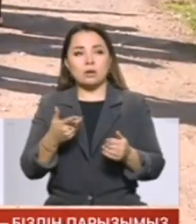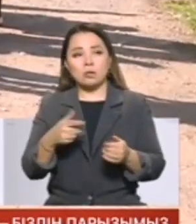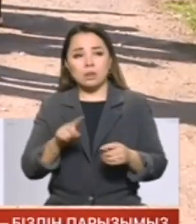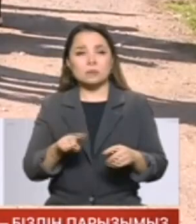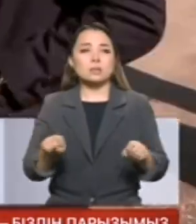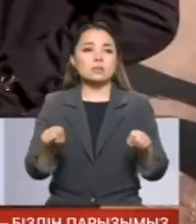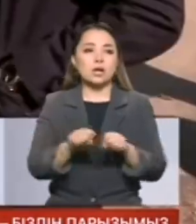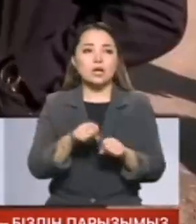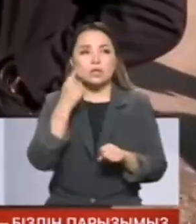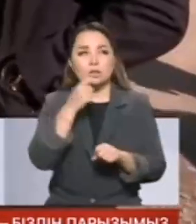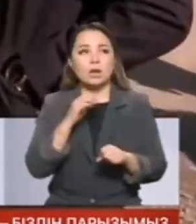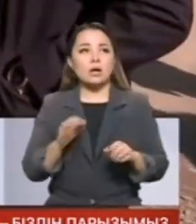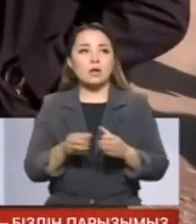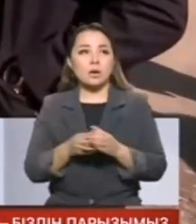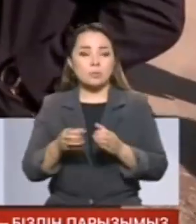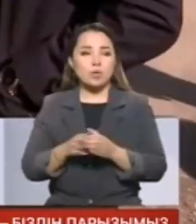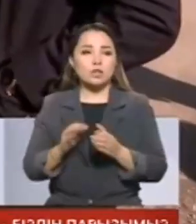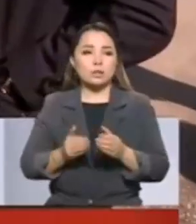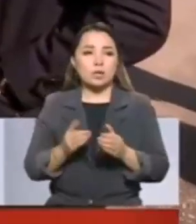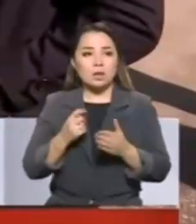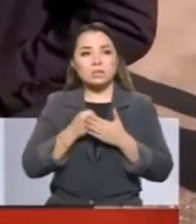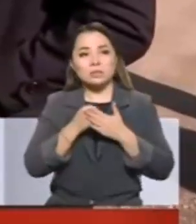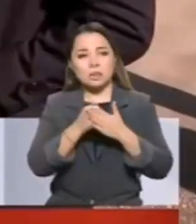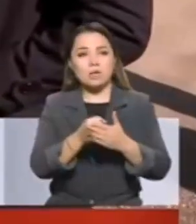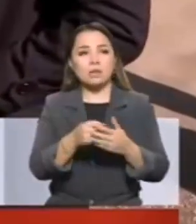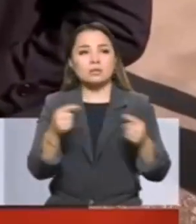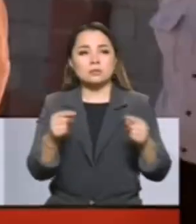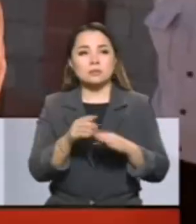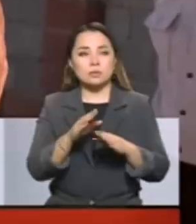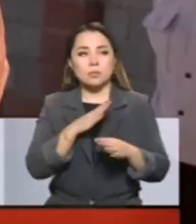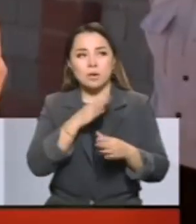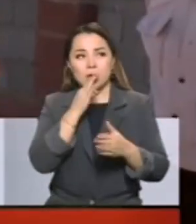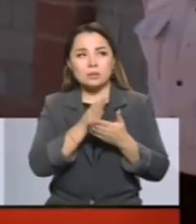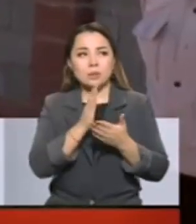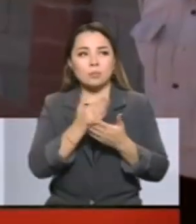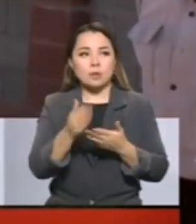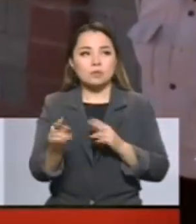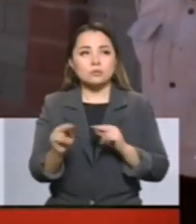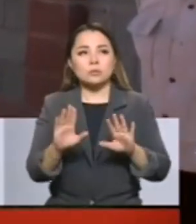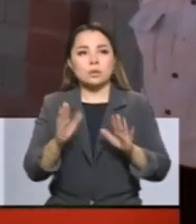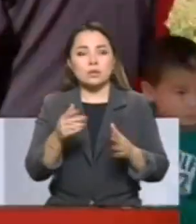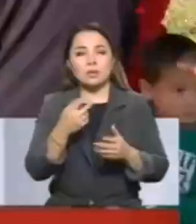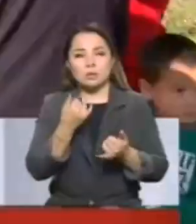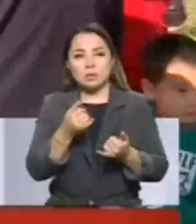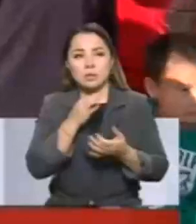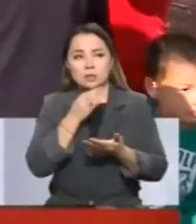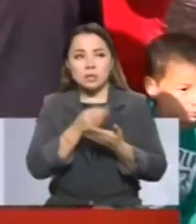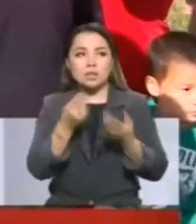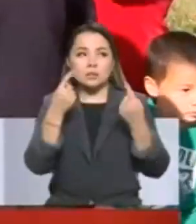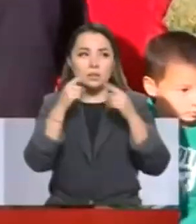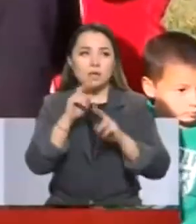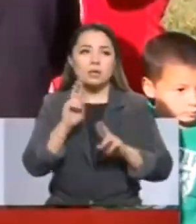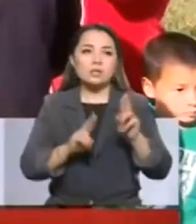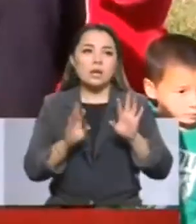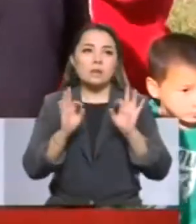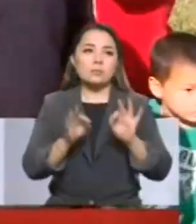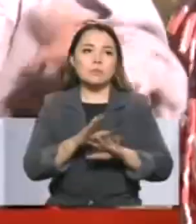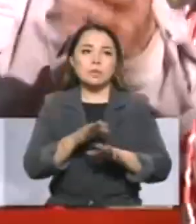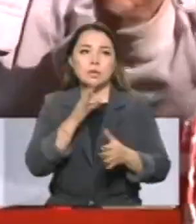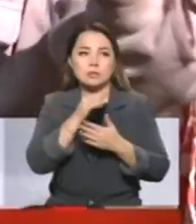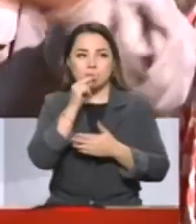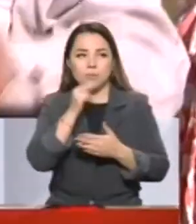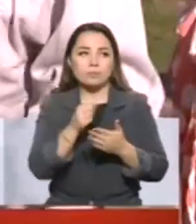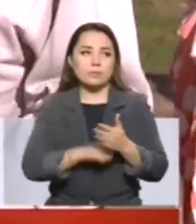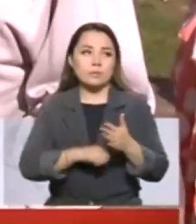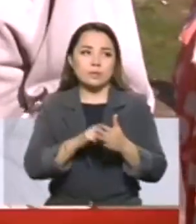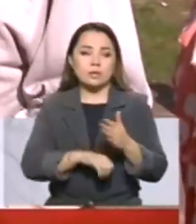qamtıp oturgan jeke kompaniya ökülderi gazdın qısımı ol günü talapqa say bolıp deydi. Apattın orın aluına turgundardın teknikalık erijelerde saqtamaganı